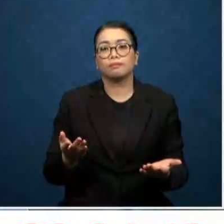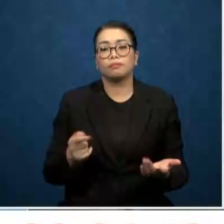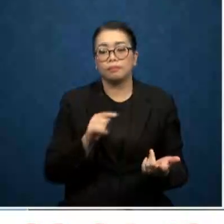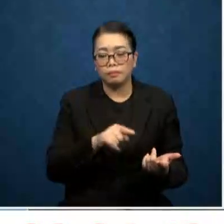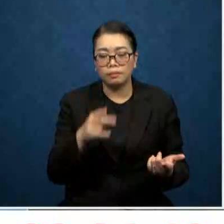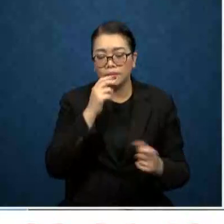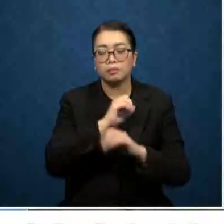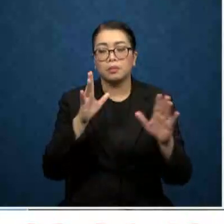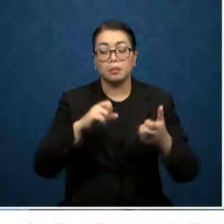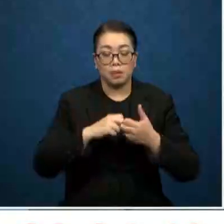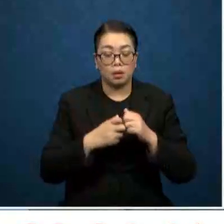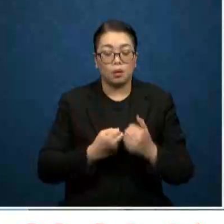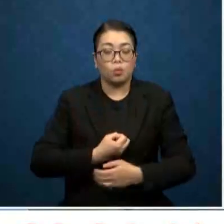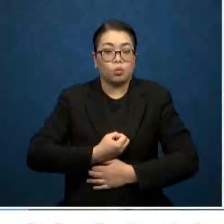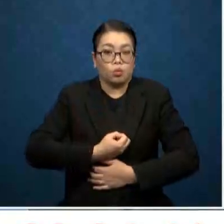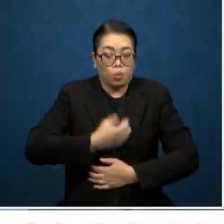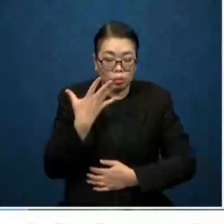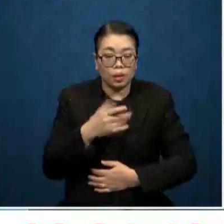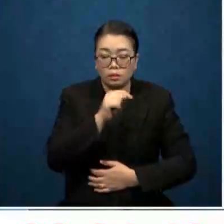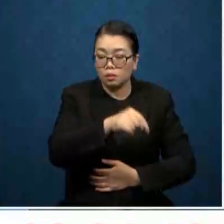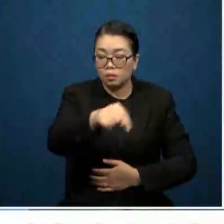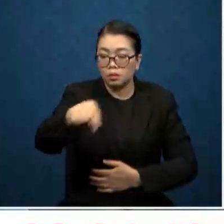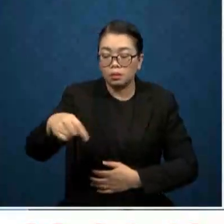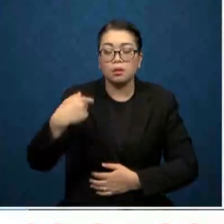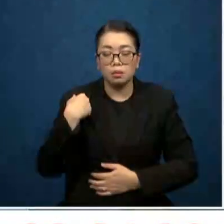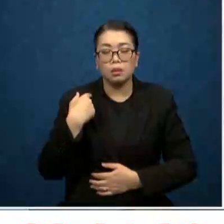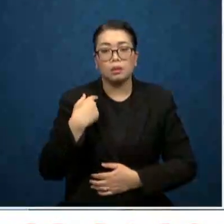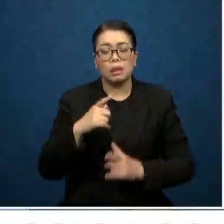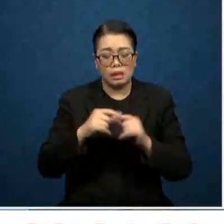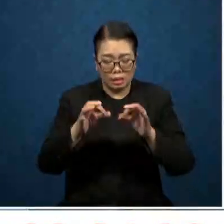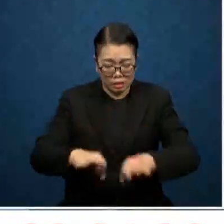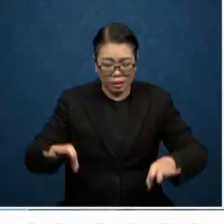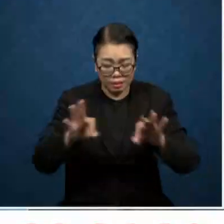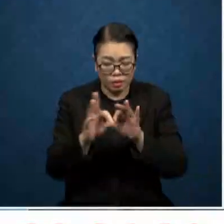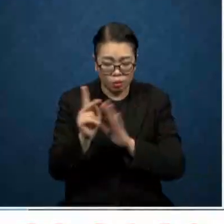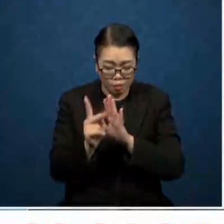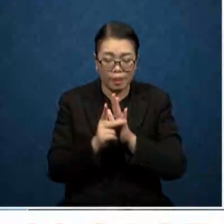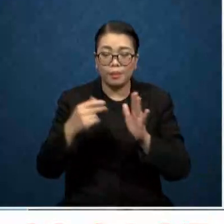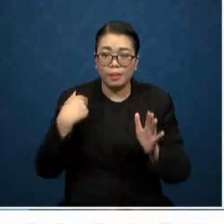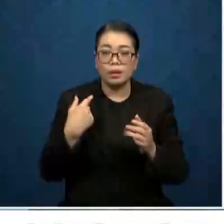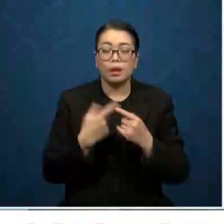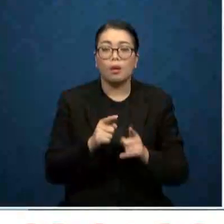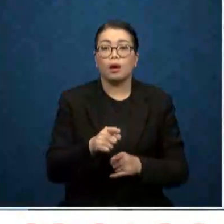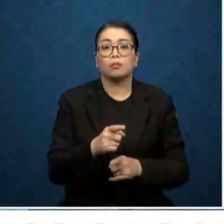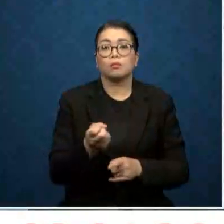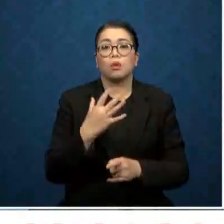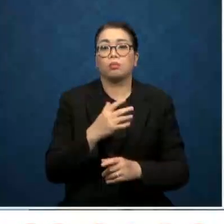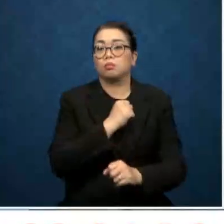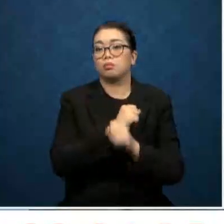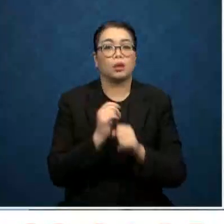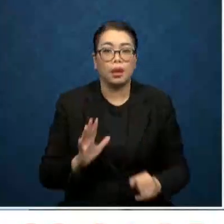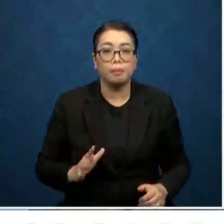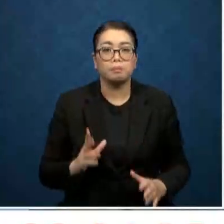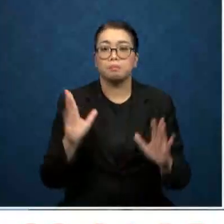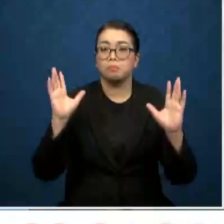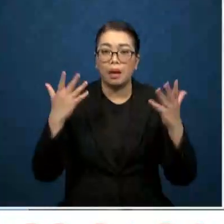เป็นปัญหาที่น่าตกใจอย่างยิ่งทั้งๆที่หลายเรื่องเนี่ยเป็นเรื่องที่มีกฎหมายรองรับกรรมาธิการ